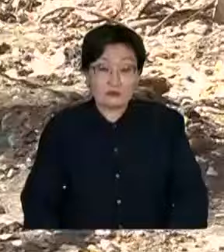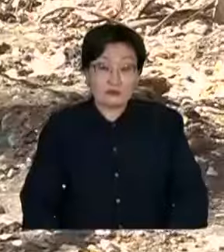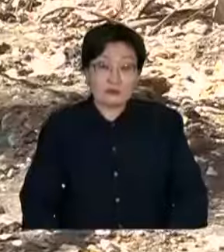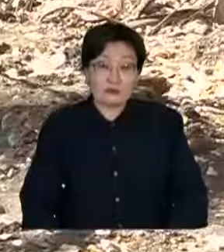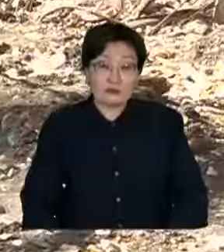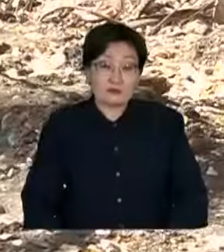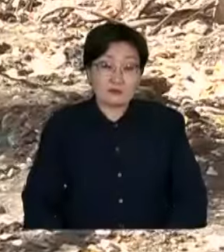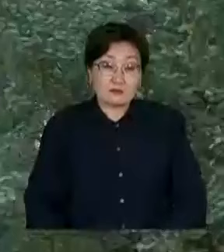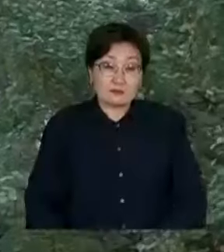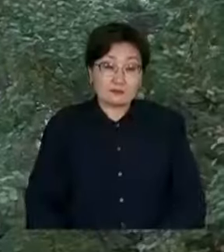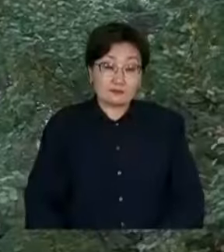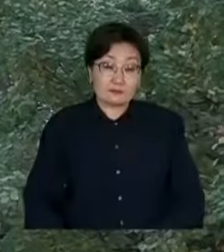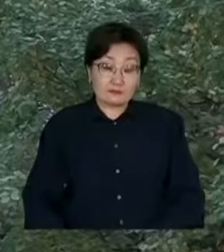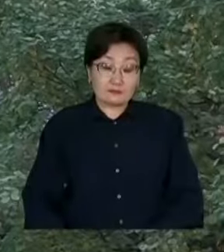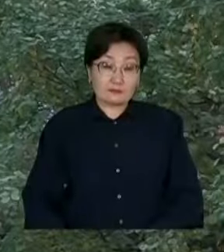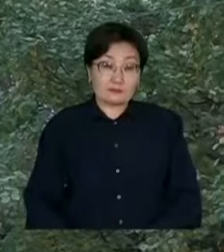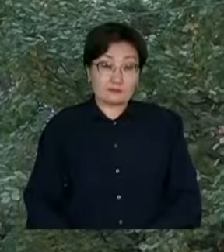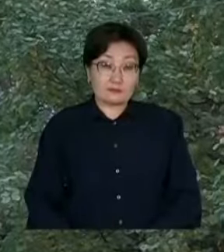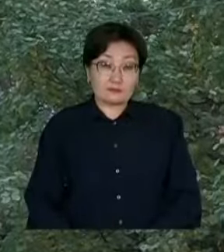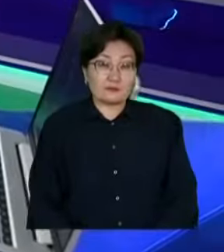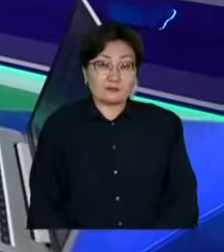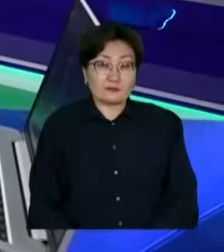Ғани Қалуов, Алматы, телеарнасы.